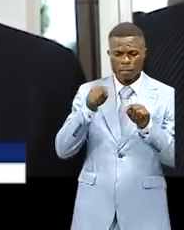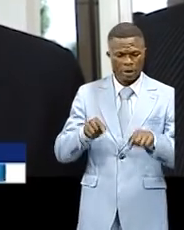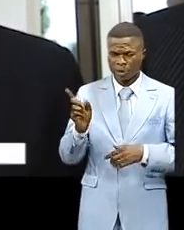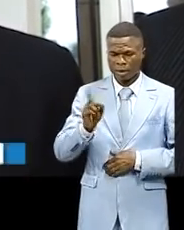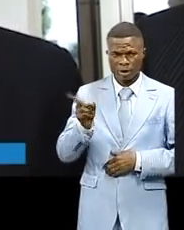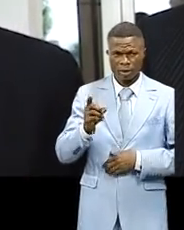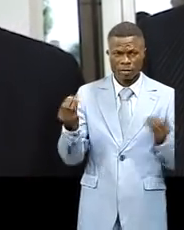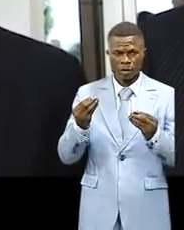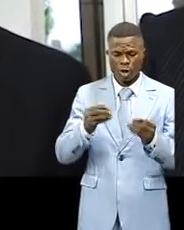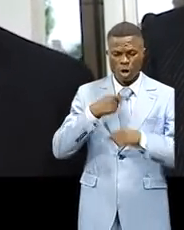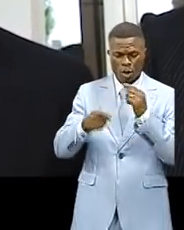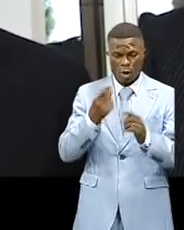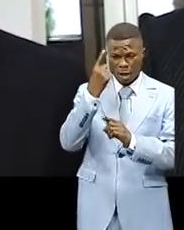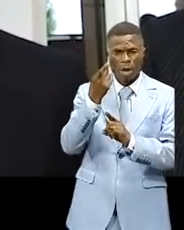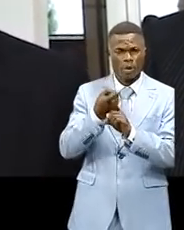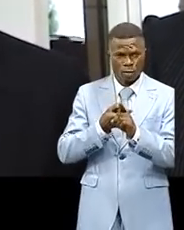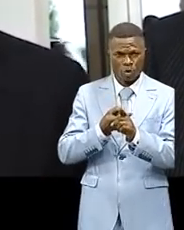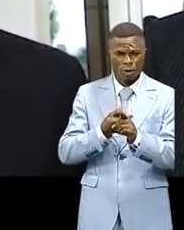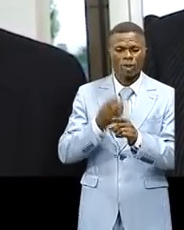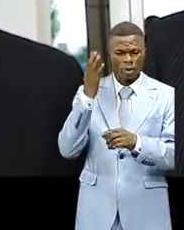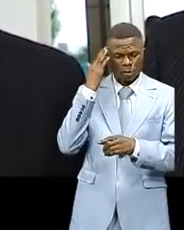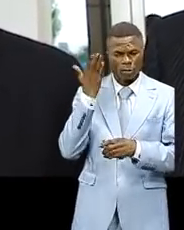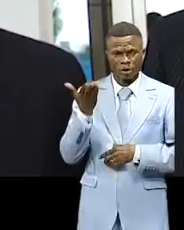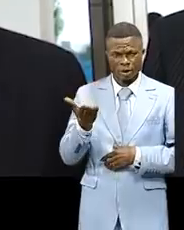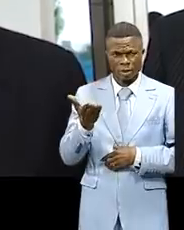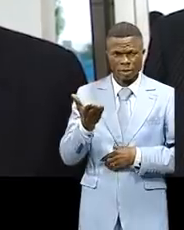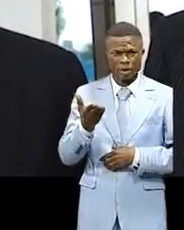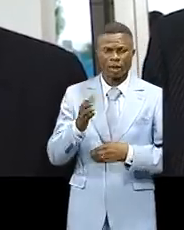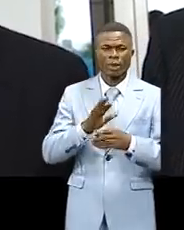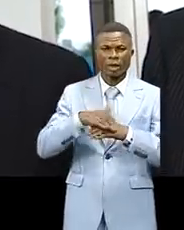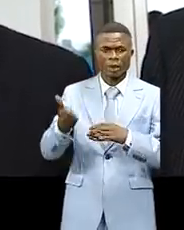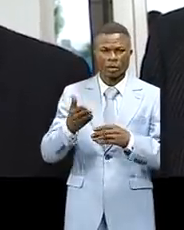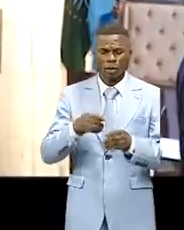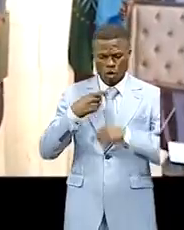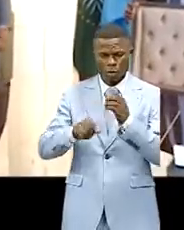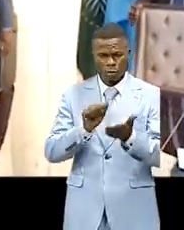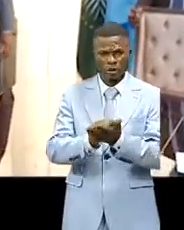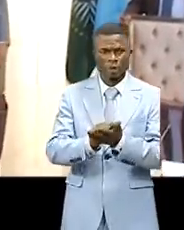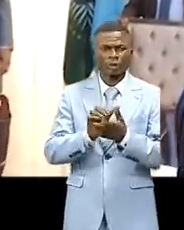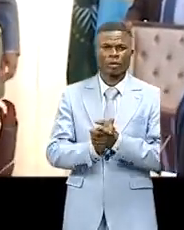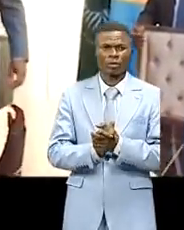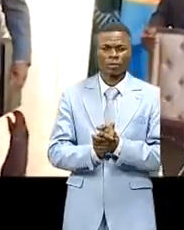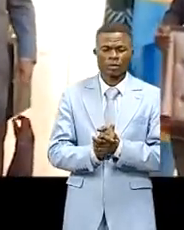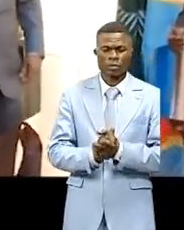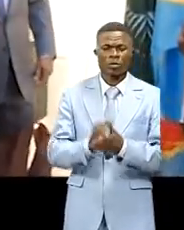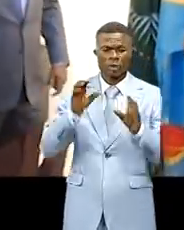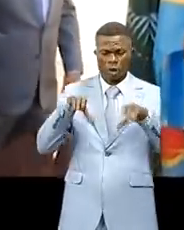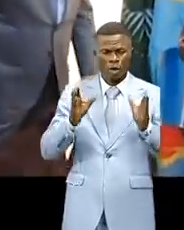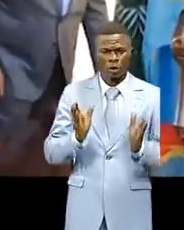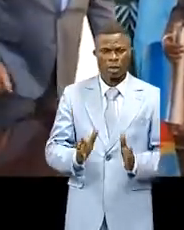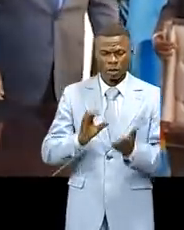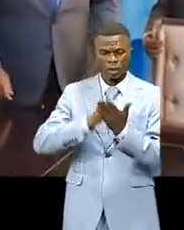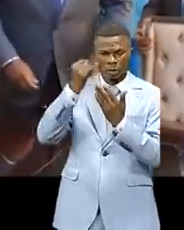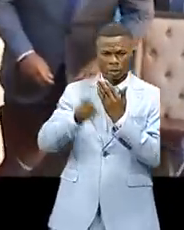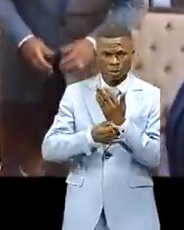puisqu'on voit les des malades en un mois et que vous allez être avec nous dans un noeud pour les démarrer autre bonne nouvelle pour les congolais le projet